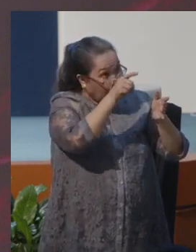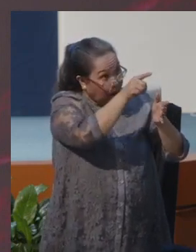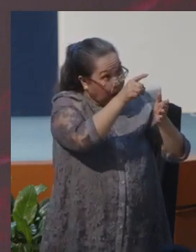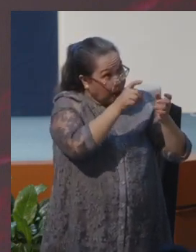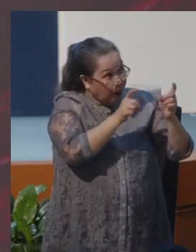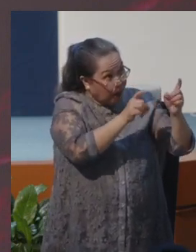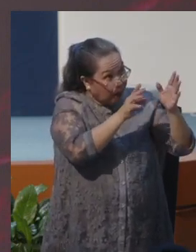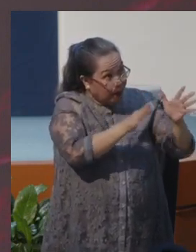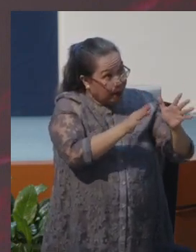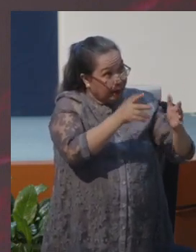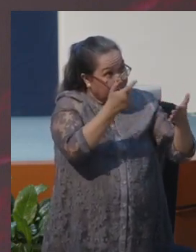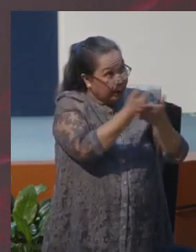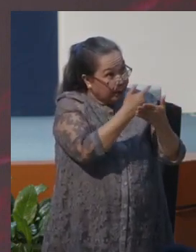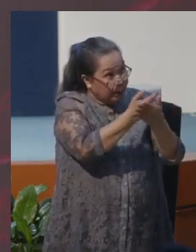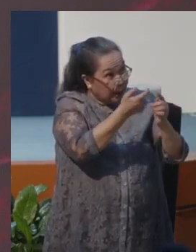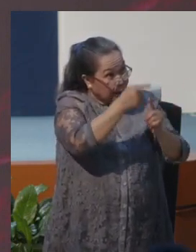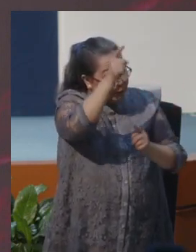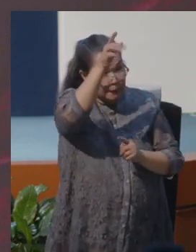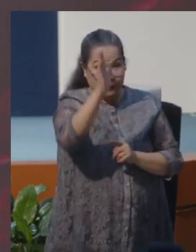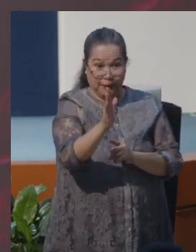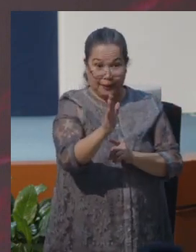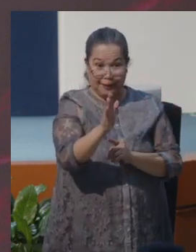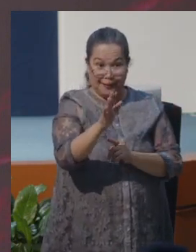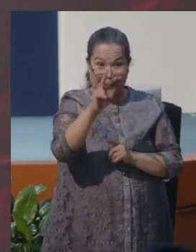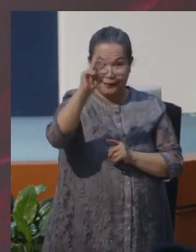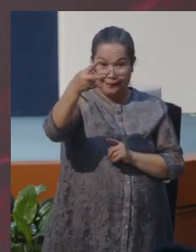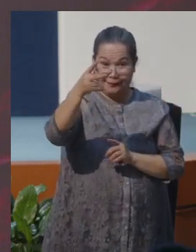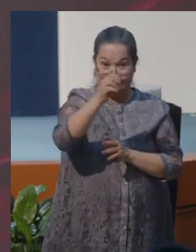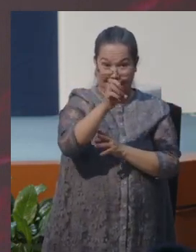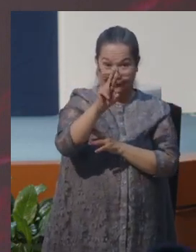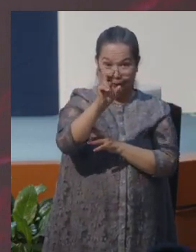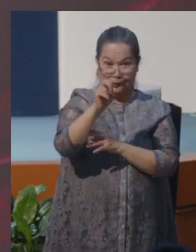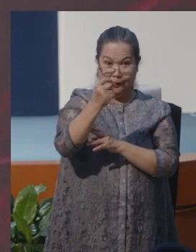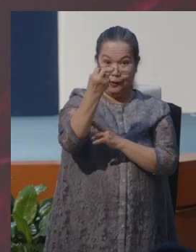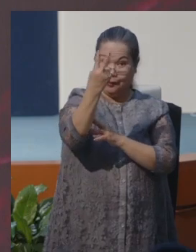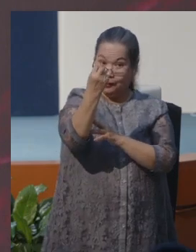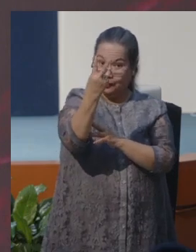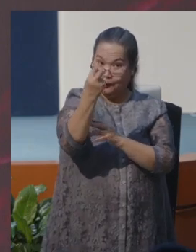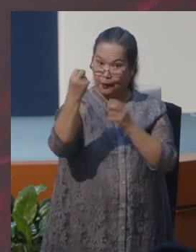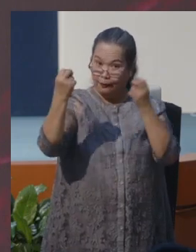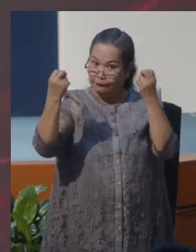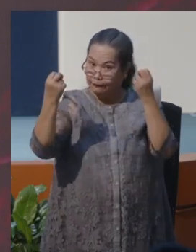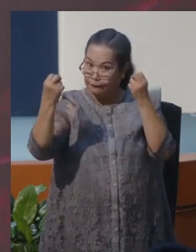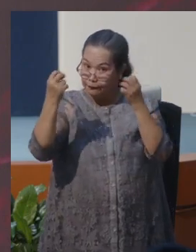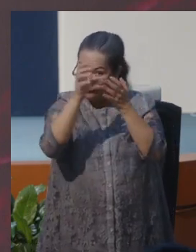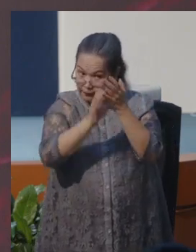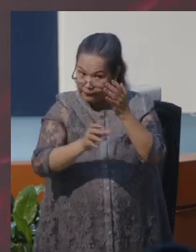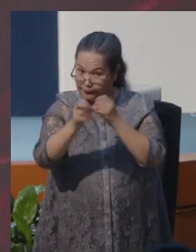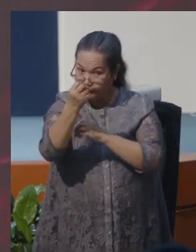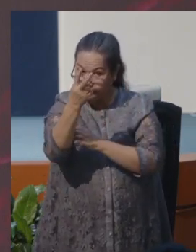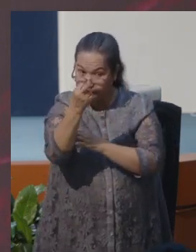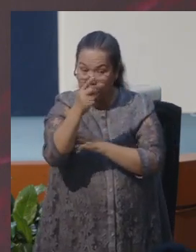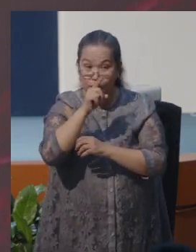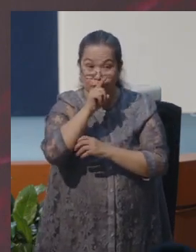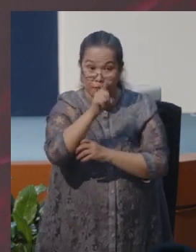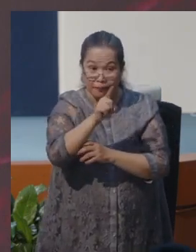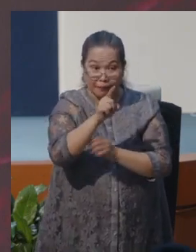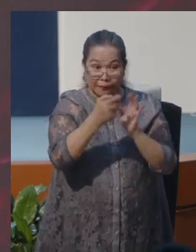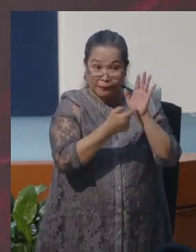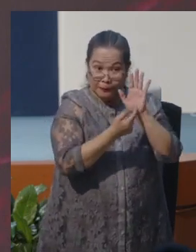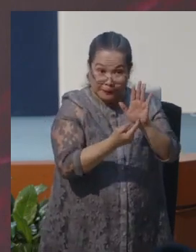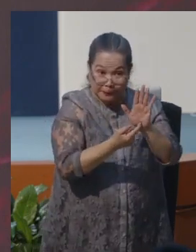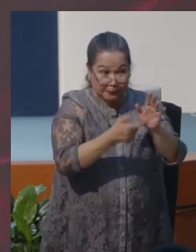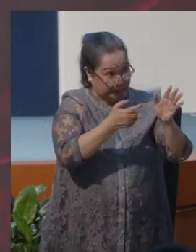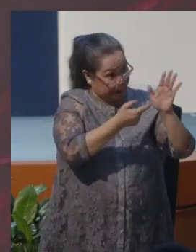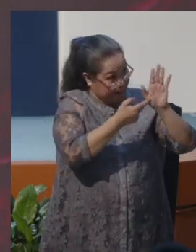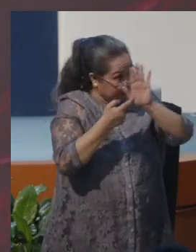galing nga sa Diyos. Sabi sa 2 Corinthians 12:12, "The signs of a true apostle were